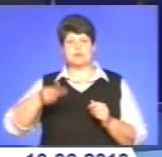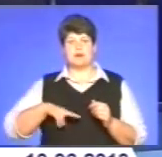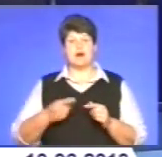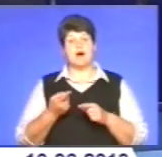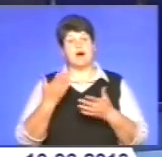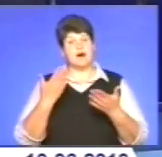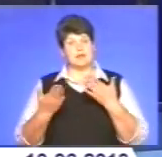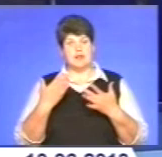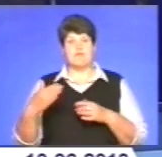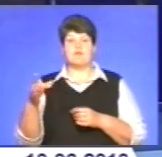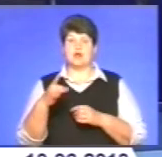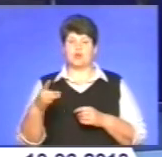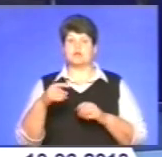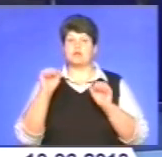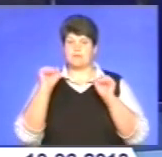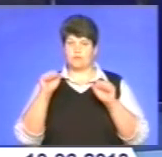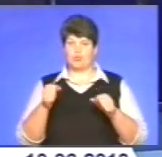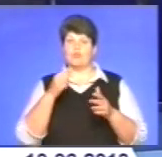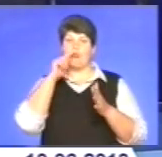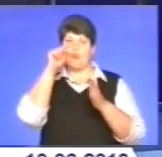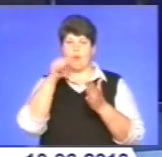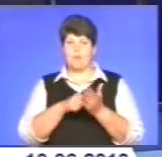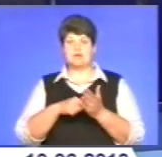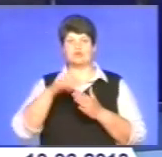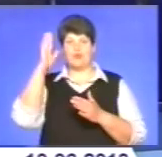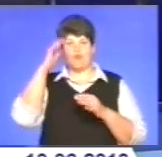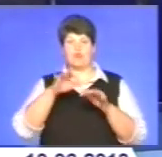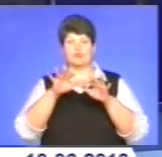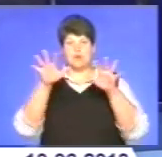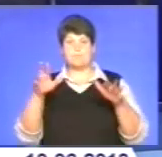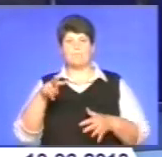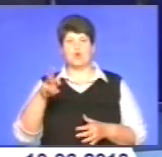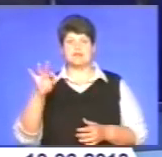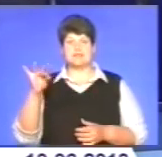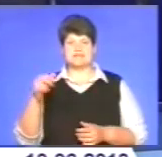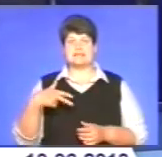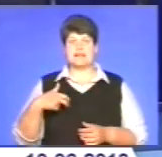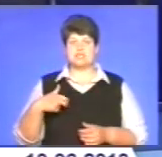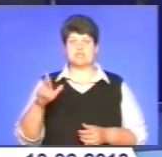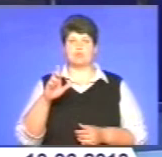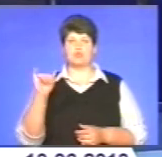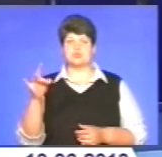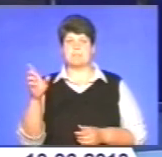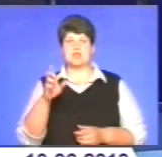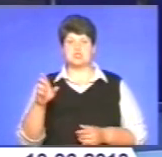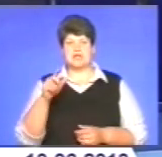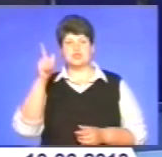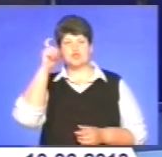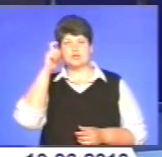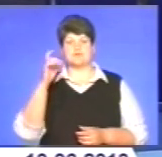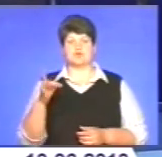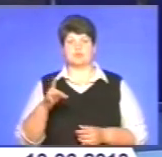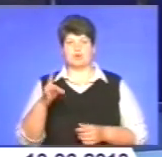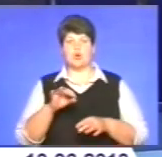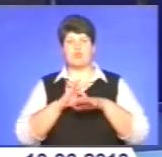у районах, які потенційно потрапляють у зони водопілля, а це Монастирицькому, Заліщицькому, Бучицькому, Бережанському і Чортківському,